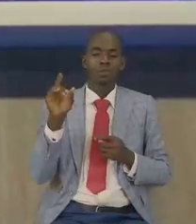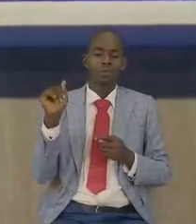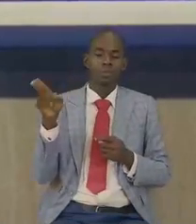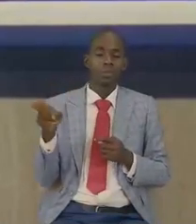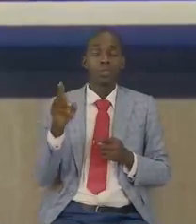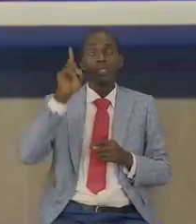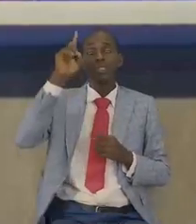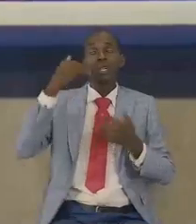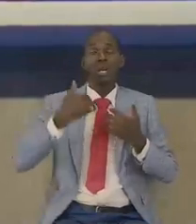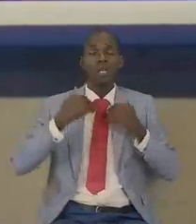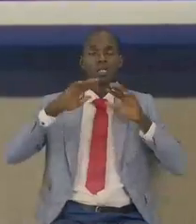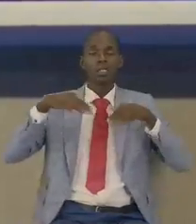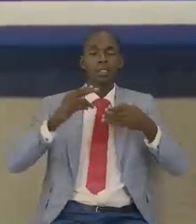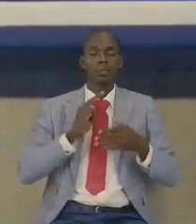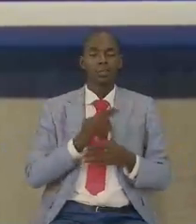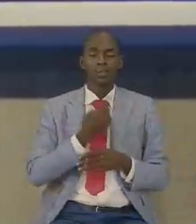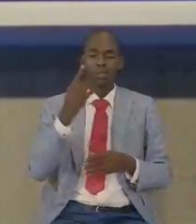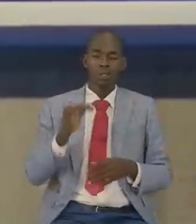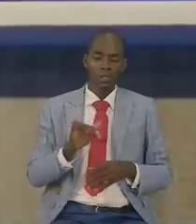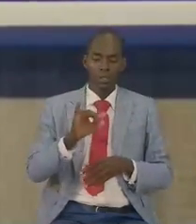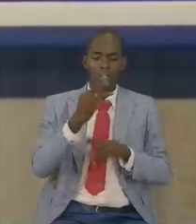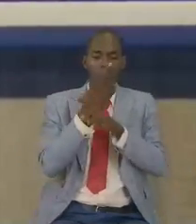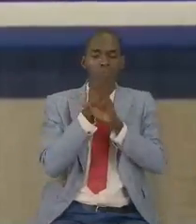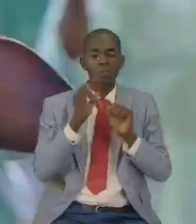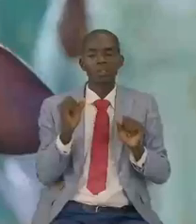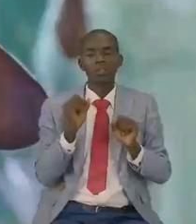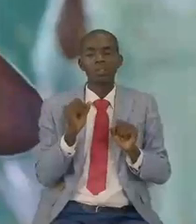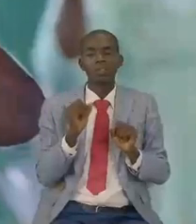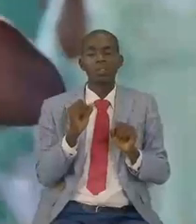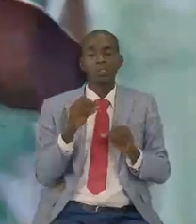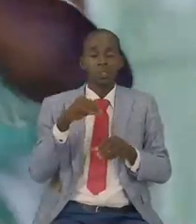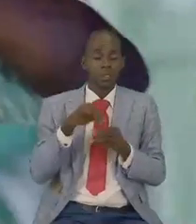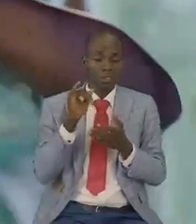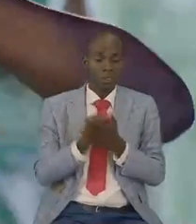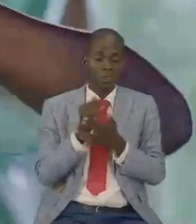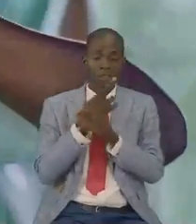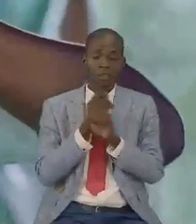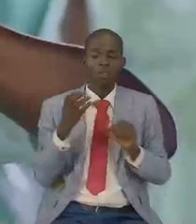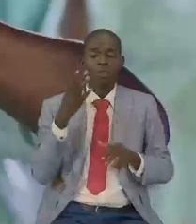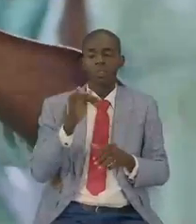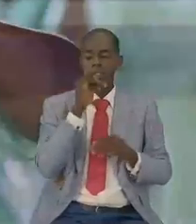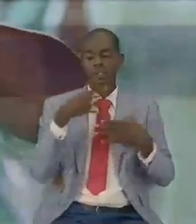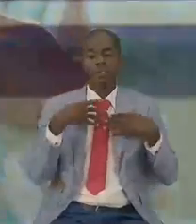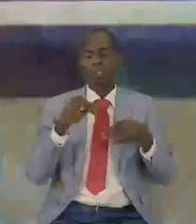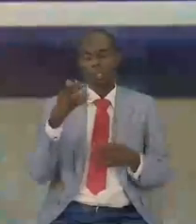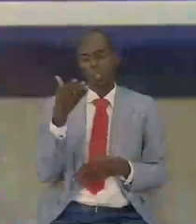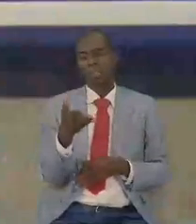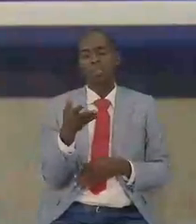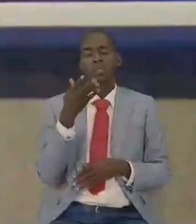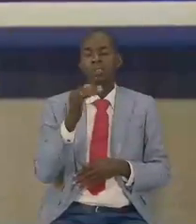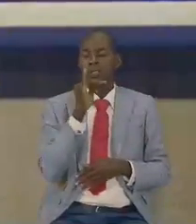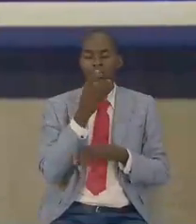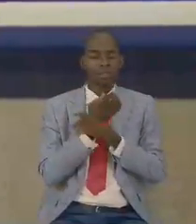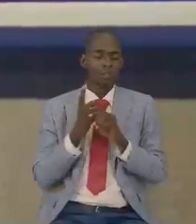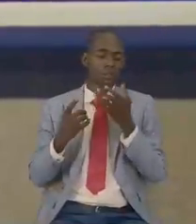nous a donné la vie, la rédemption éternelle. Et dans cette rédemption, il y a la guérison. Il y a la